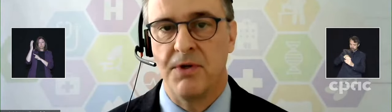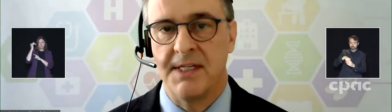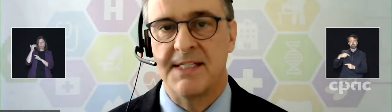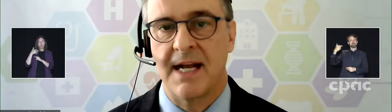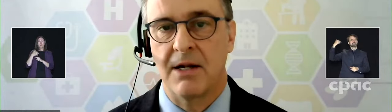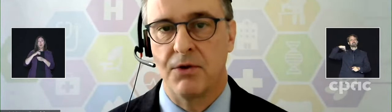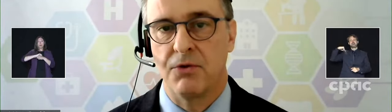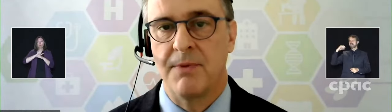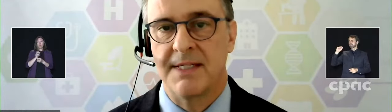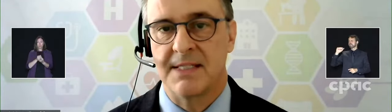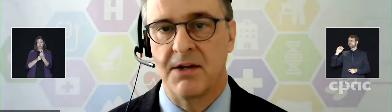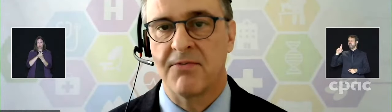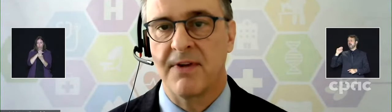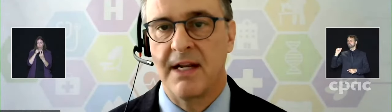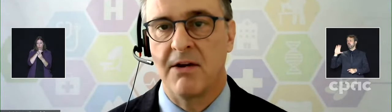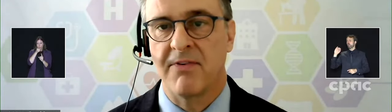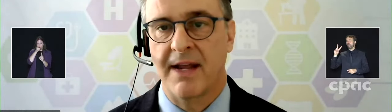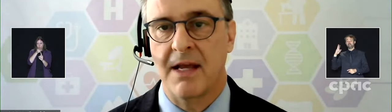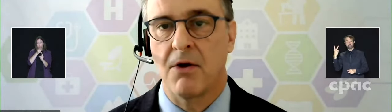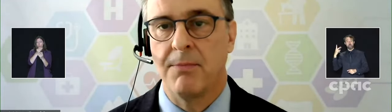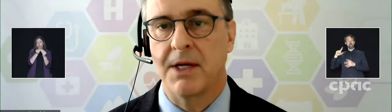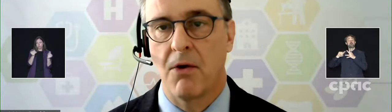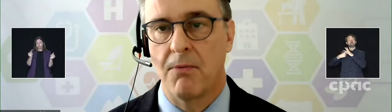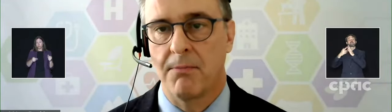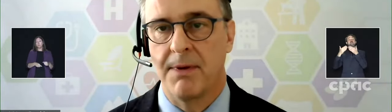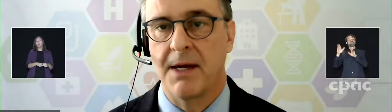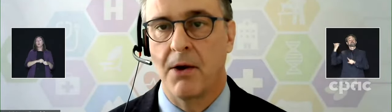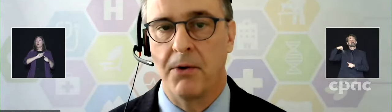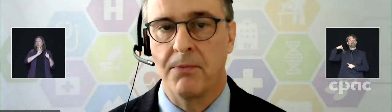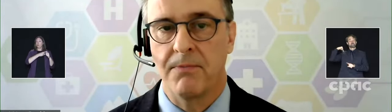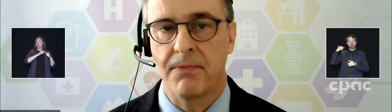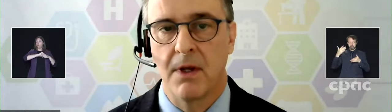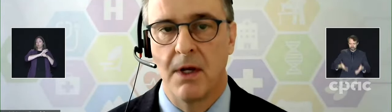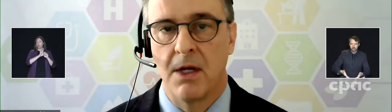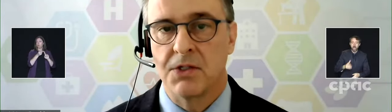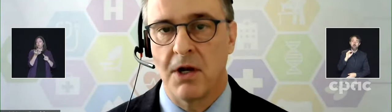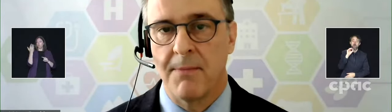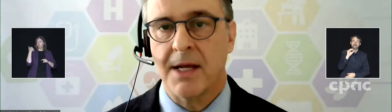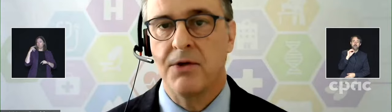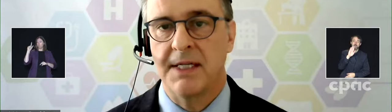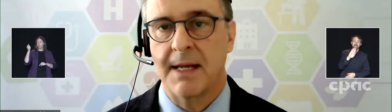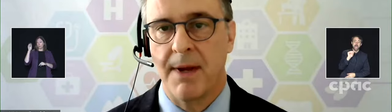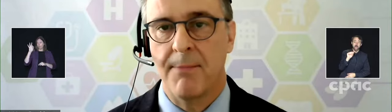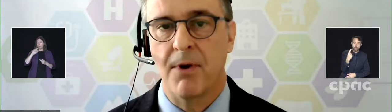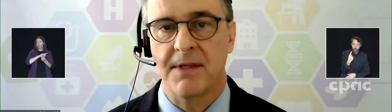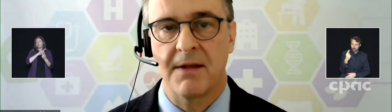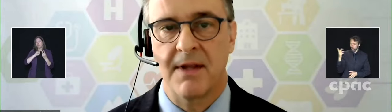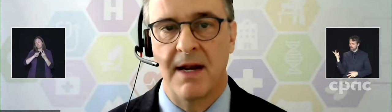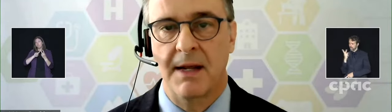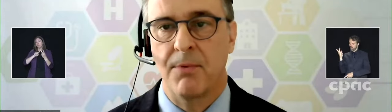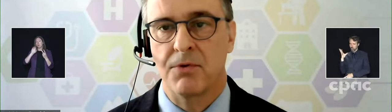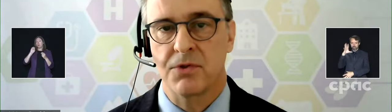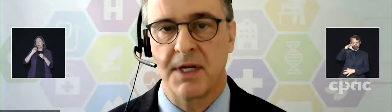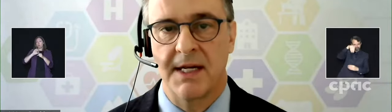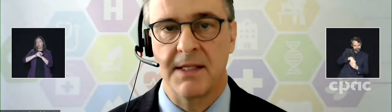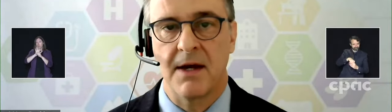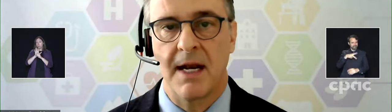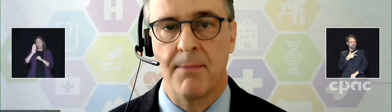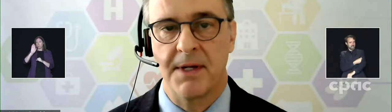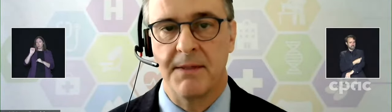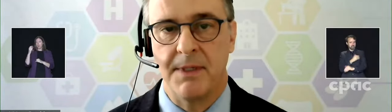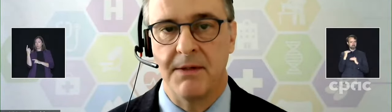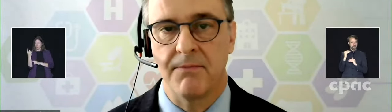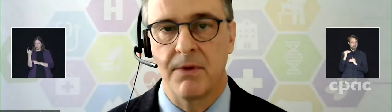de 2019 et le variant Omicron-BAR. Cela marque une étape importante dans la réponse du Canada à la pandémie.